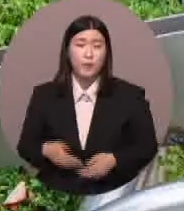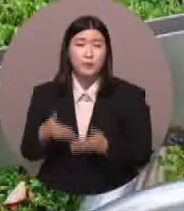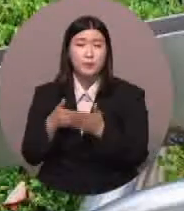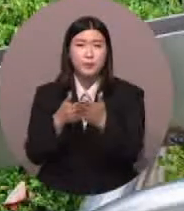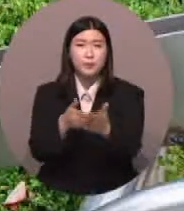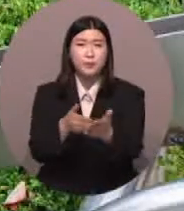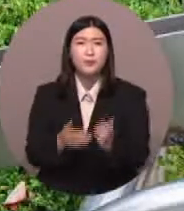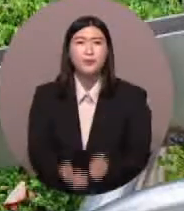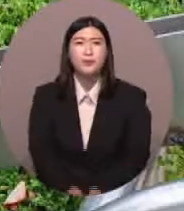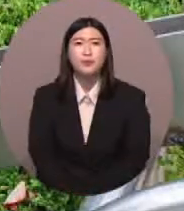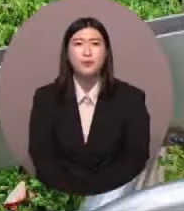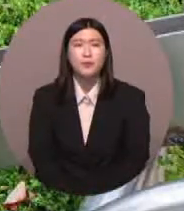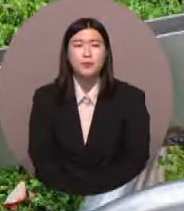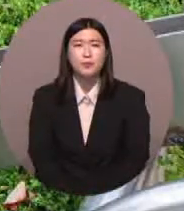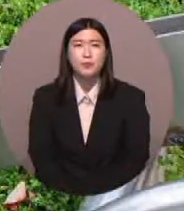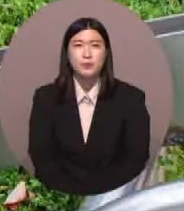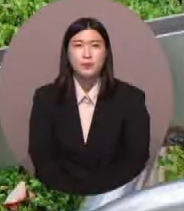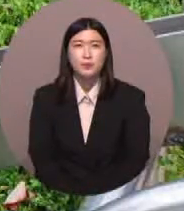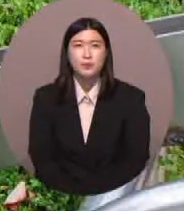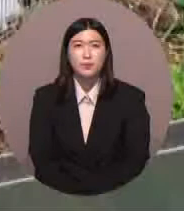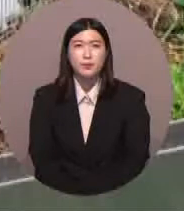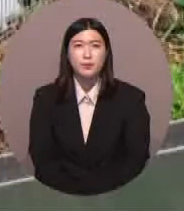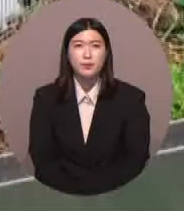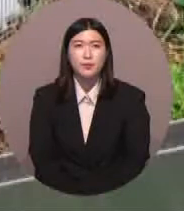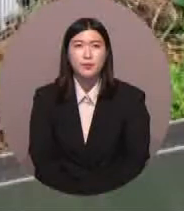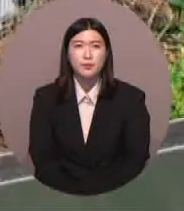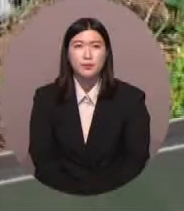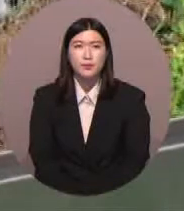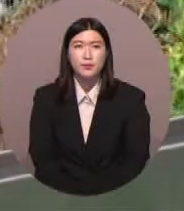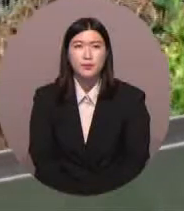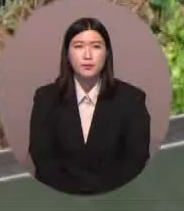같은 교육 프로그램 으로 전환해야 한다고 덧붙였습니다